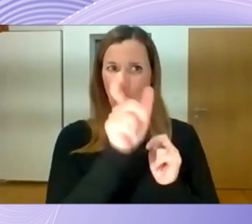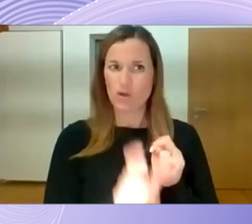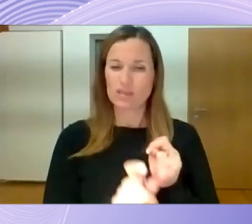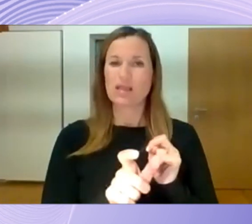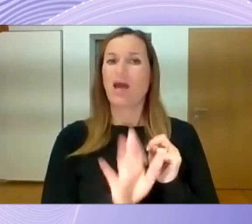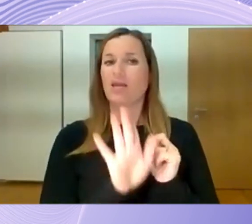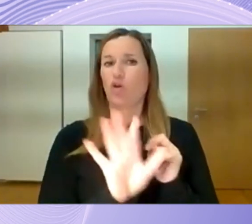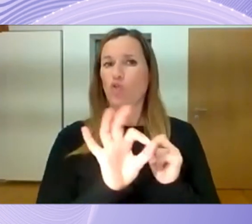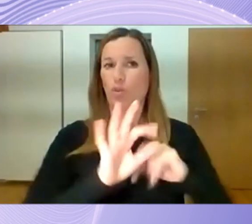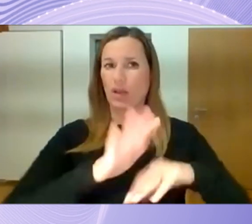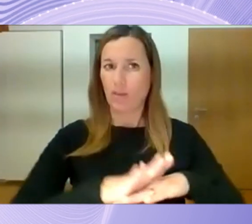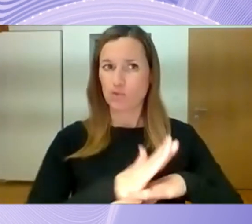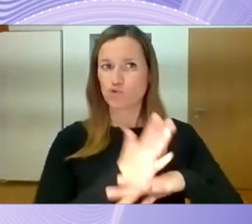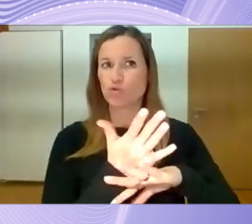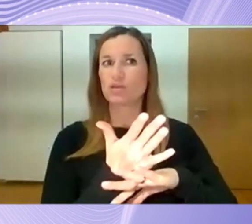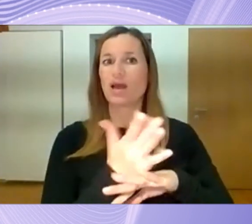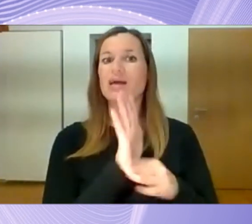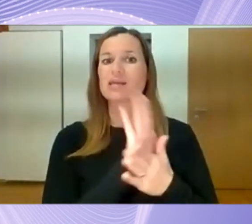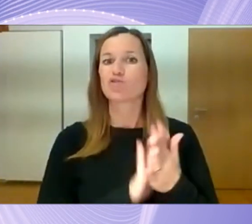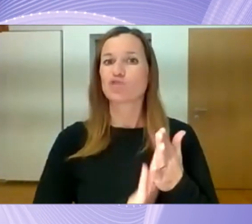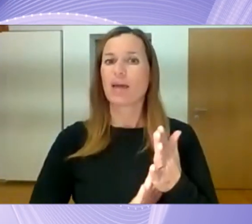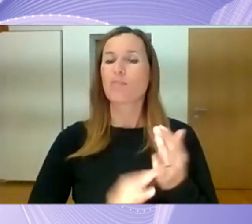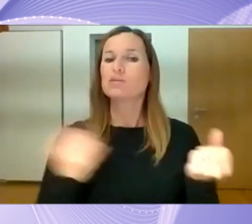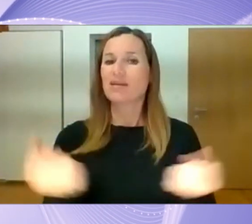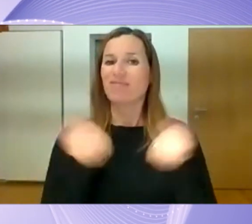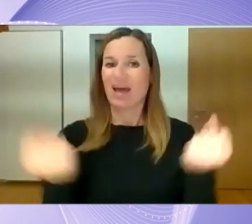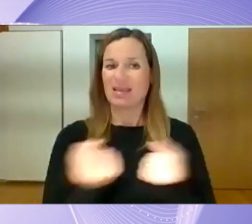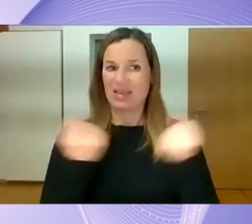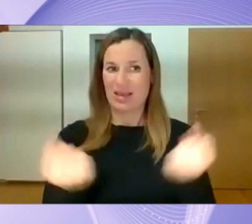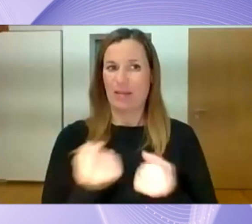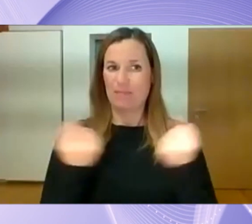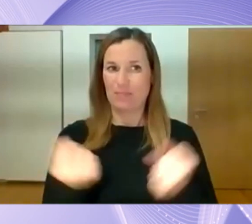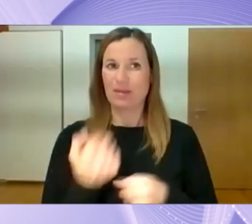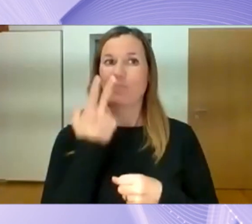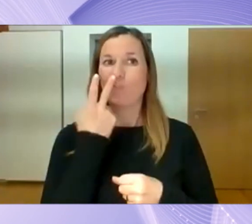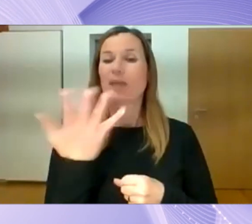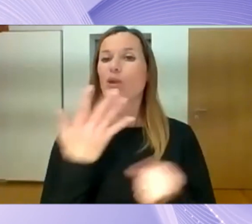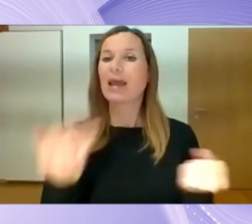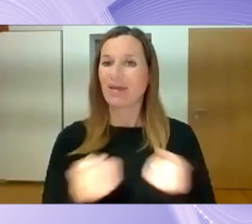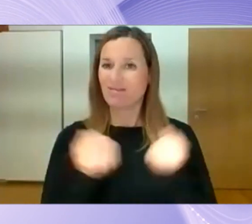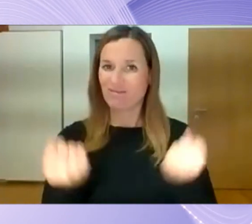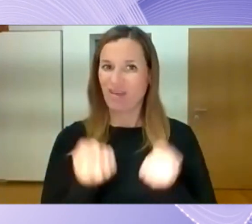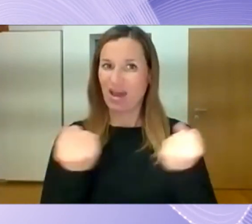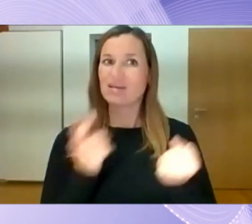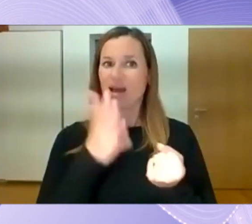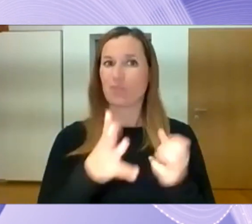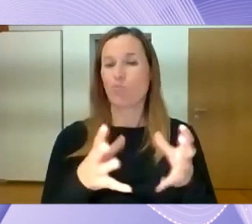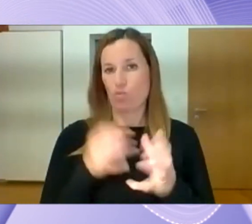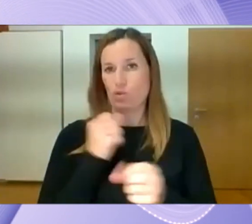počutja začnemo z vajami. Poglejmo si nekaj vaj, ki jih bomo izvajali.